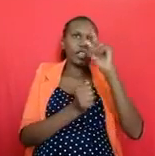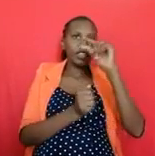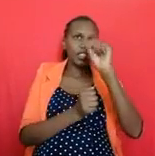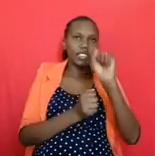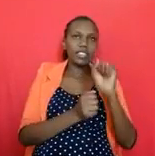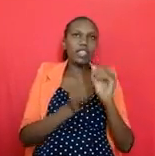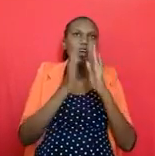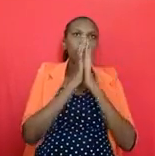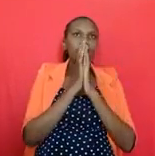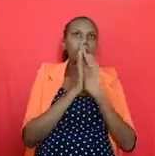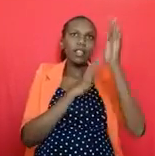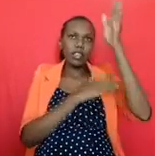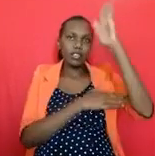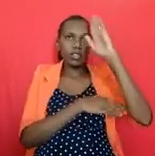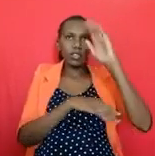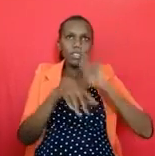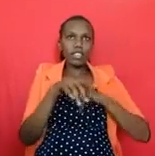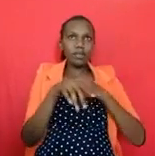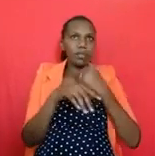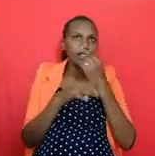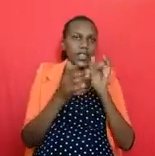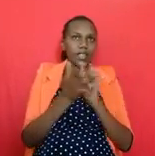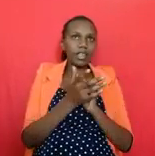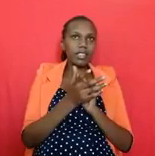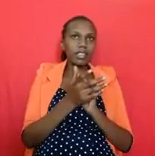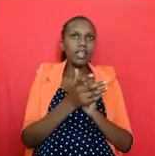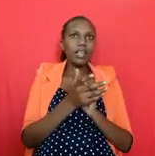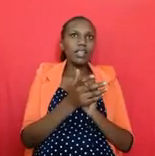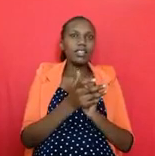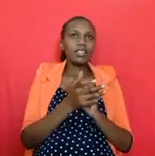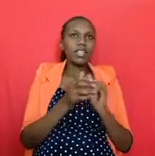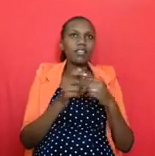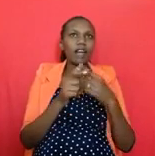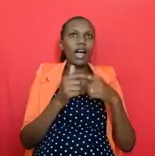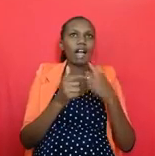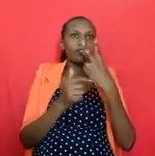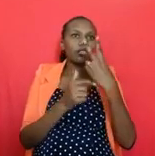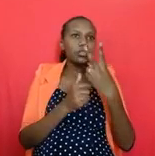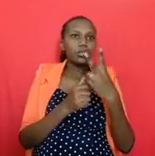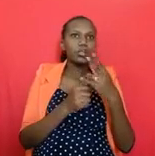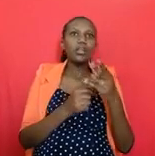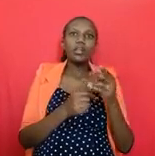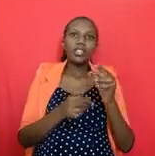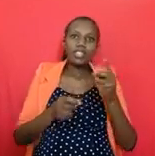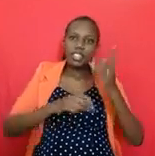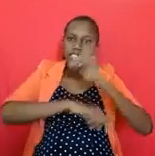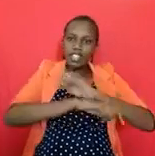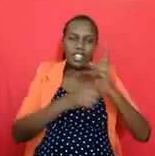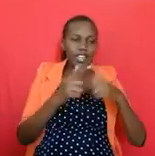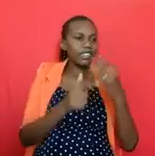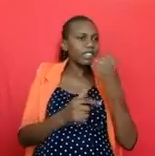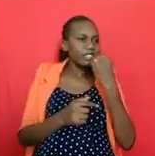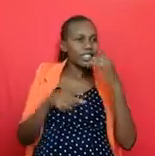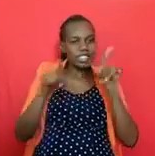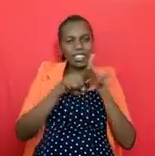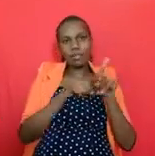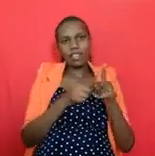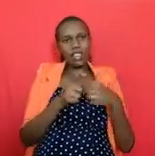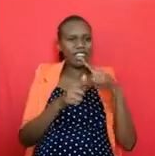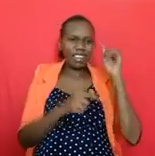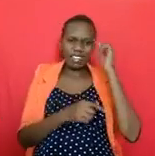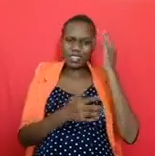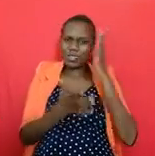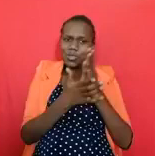ngai tondu ona ndatuga uguo ndirathire thiku igiri ndirekora kamurire noko riu ndirakiuria no ngugite